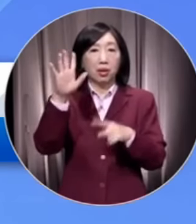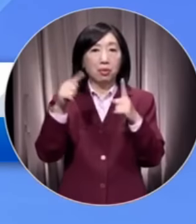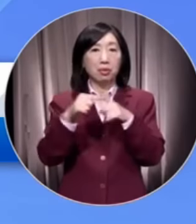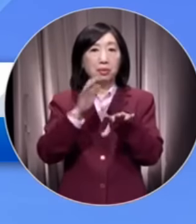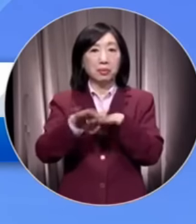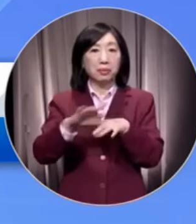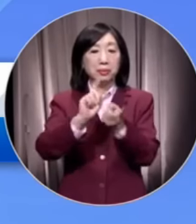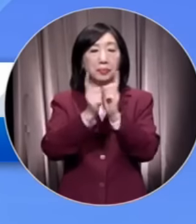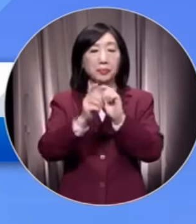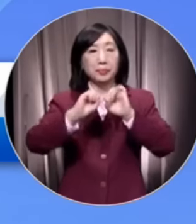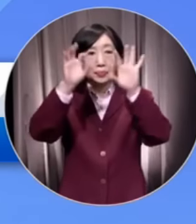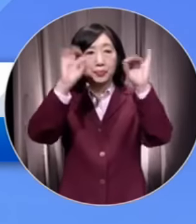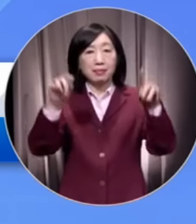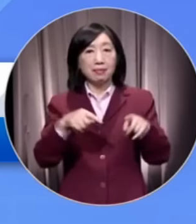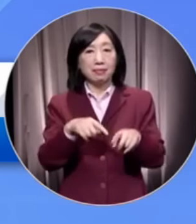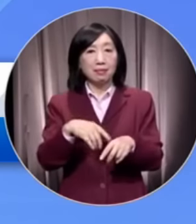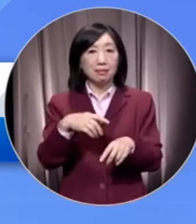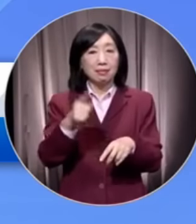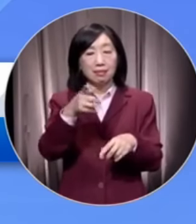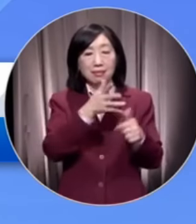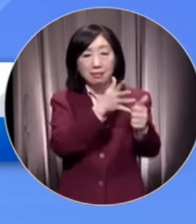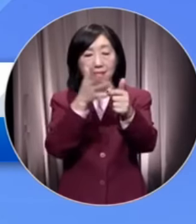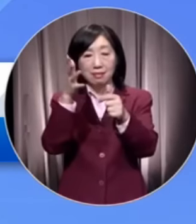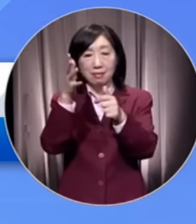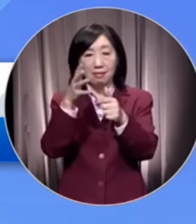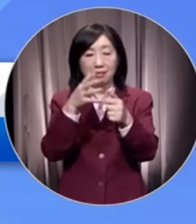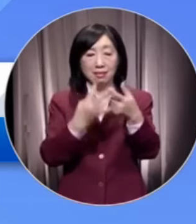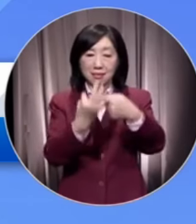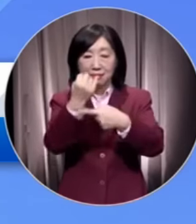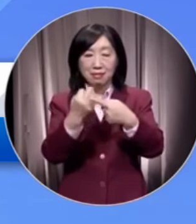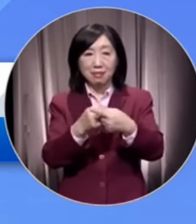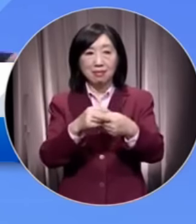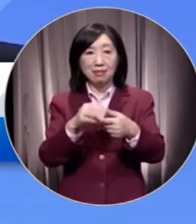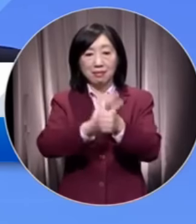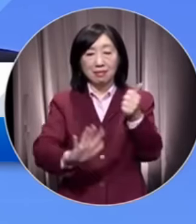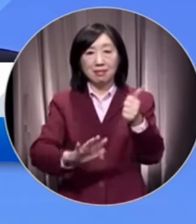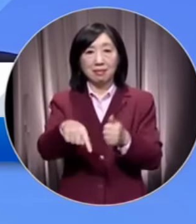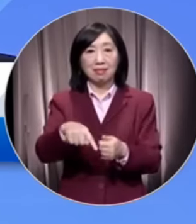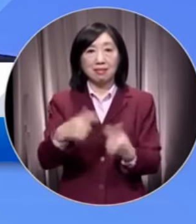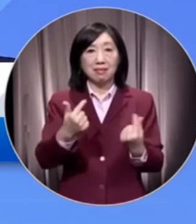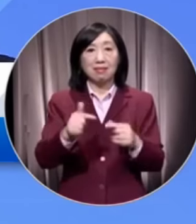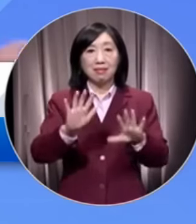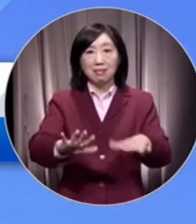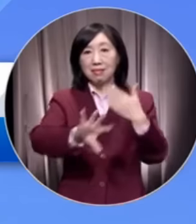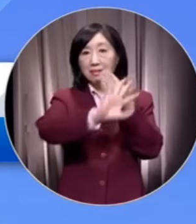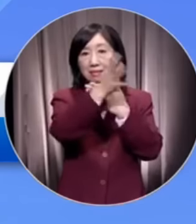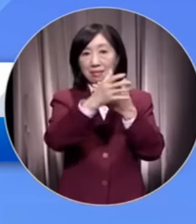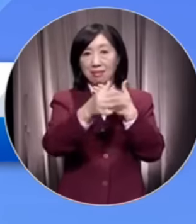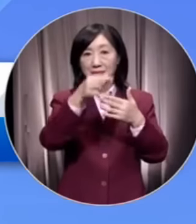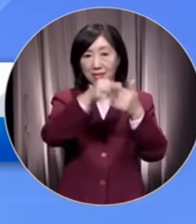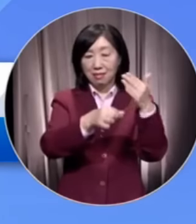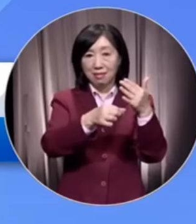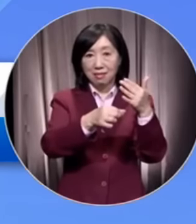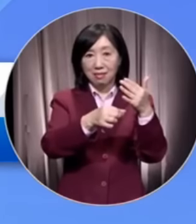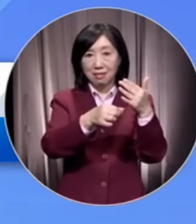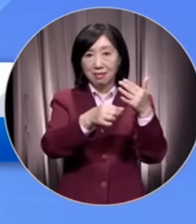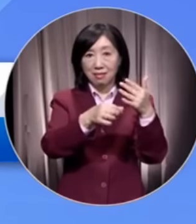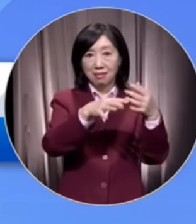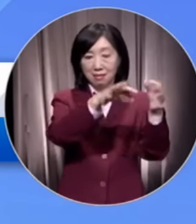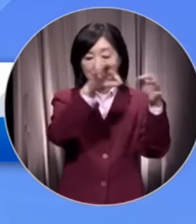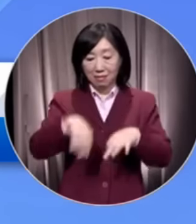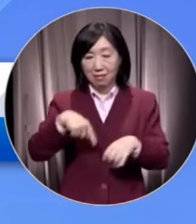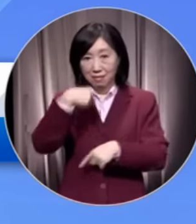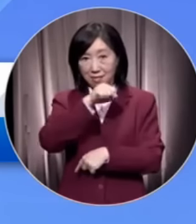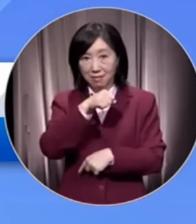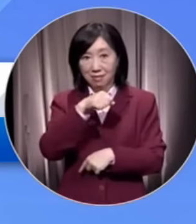我们的这个台湾的民众，诸位看到西方的制度引进到我们台湾，在这个艰